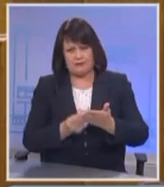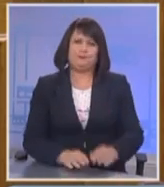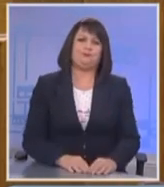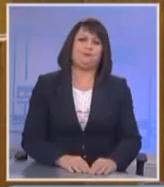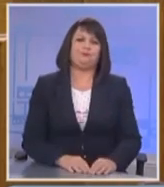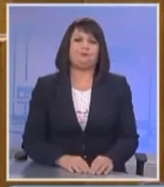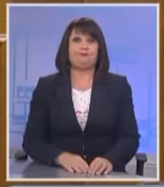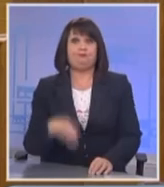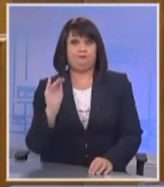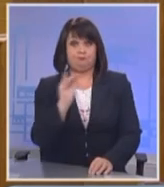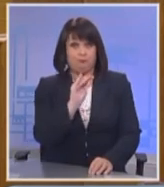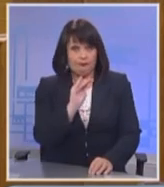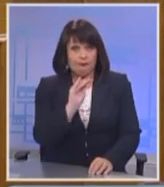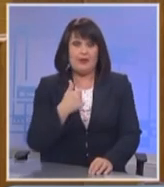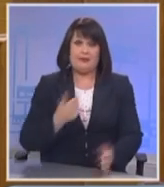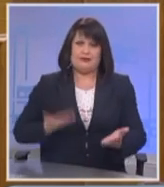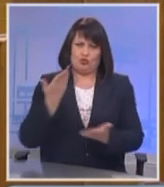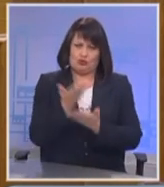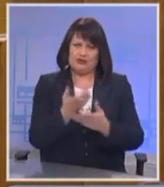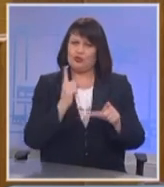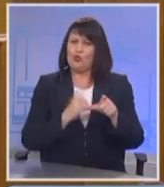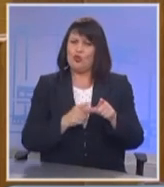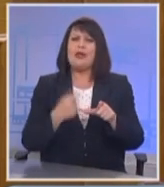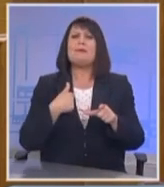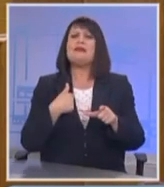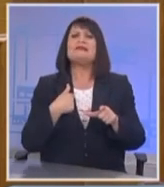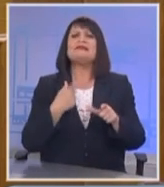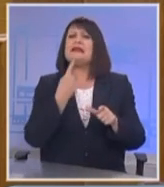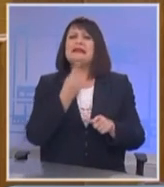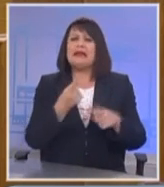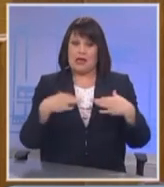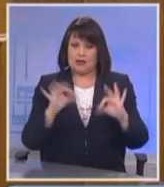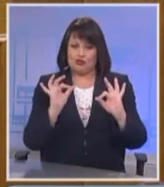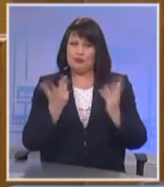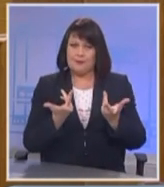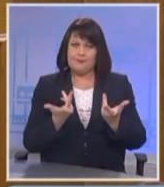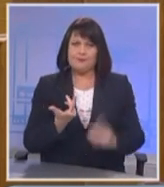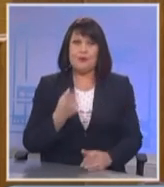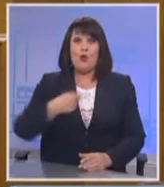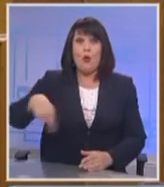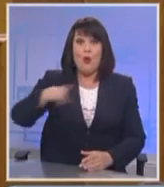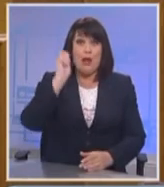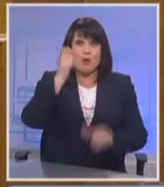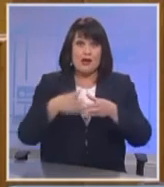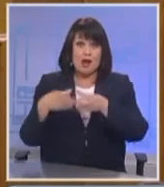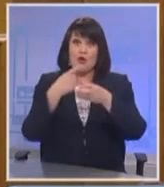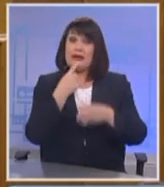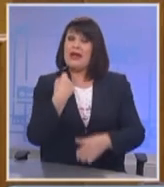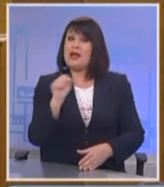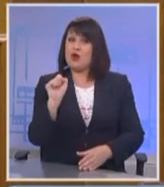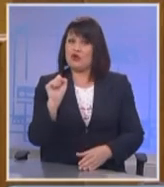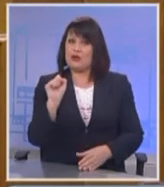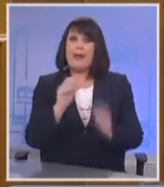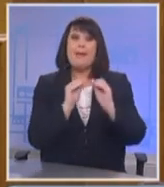και κύριοι, στην πρότασή μας εμείς ξεκινάμε από αυτό που πρώτα απ' όλα αρνούνται όλα τα άλλα κόμματα, ότι η